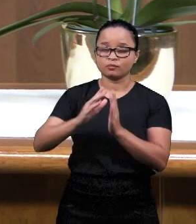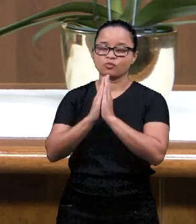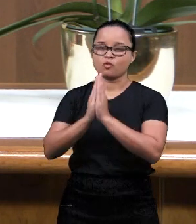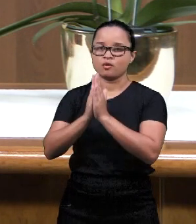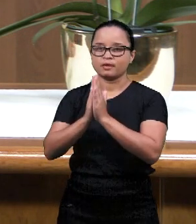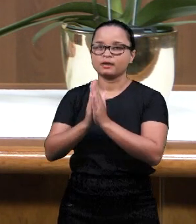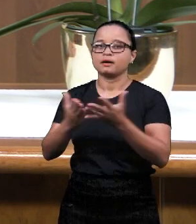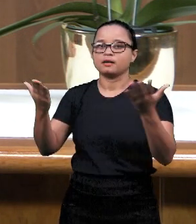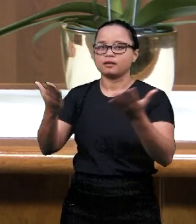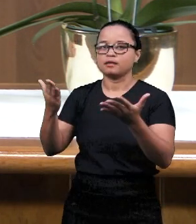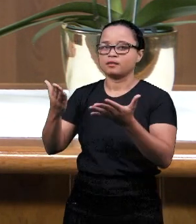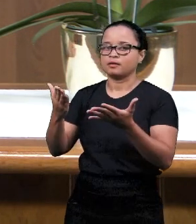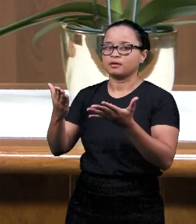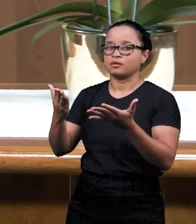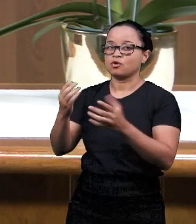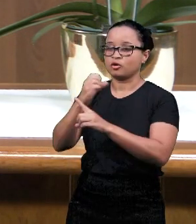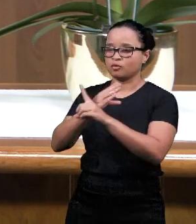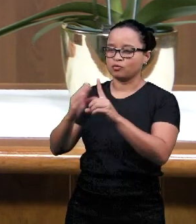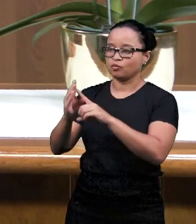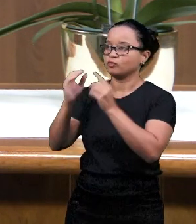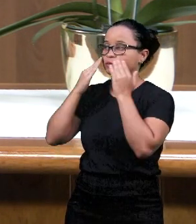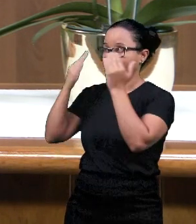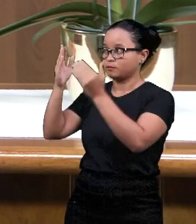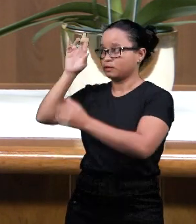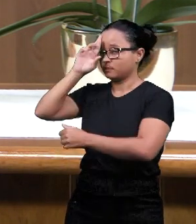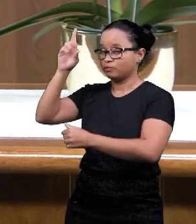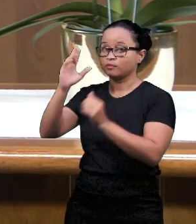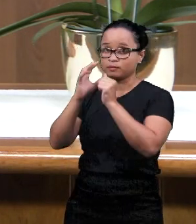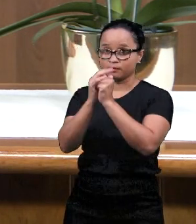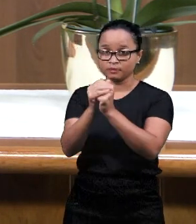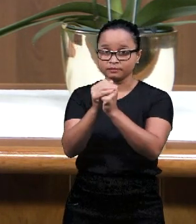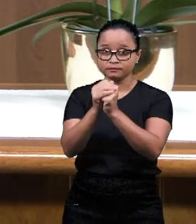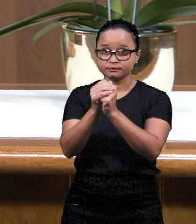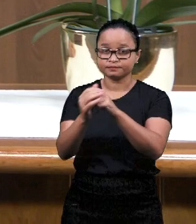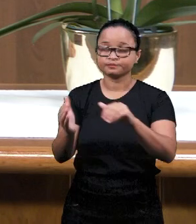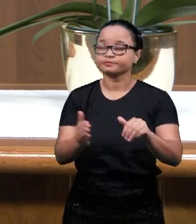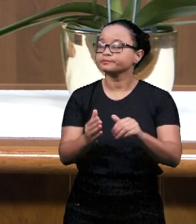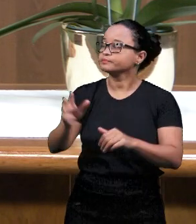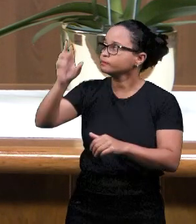pour prier et mettre sur l'autel du Seigneur le culte de ce matin. Amen.